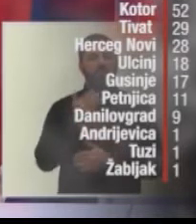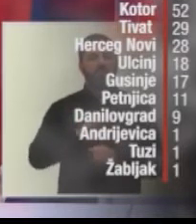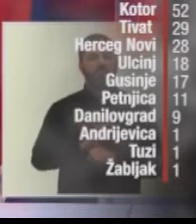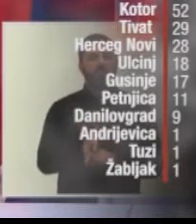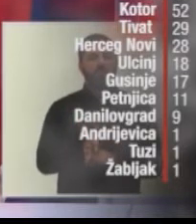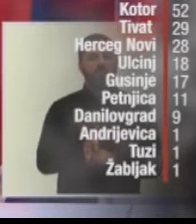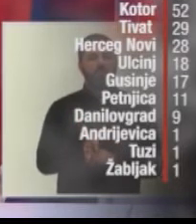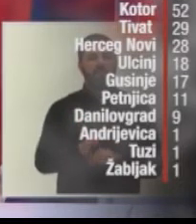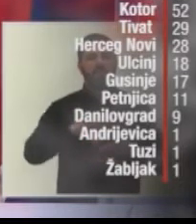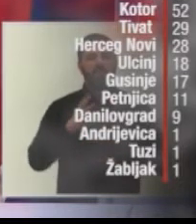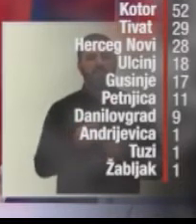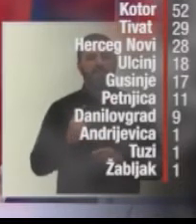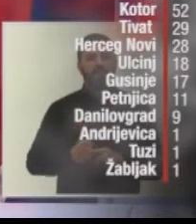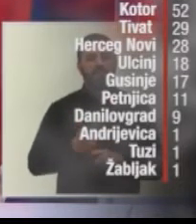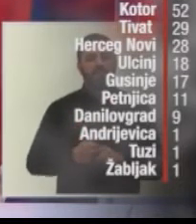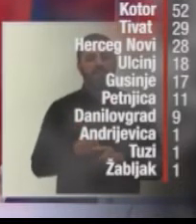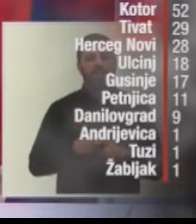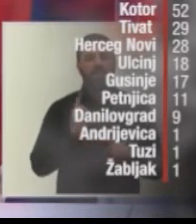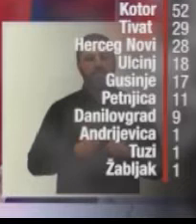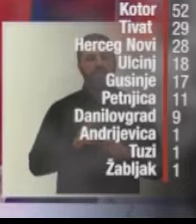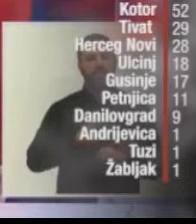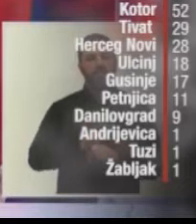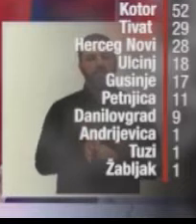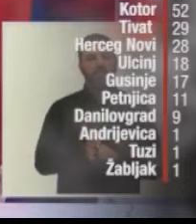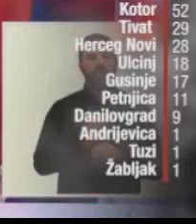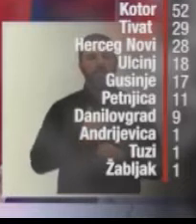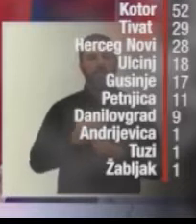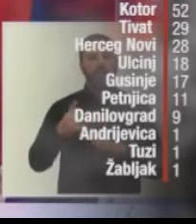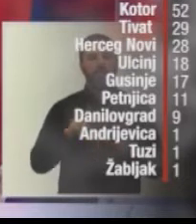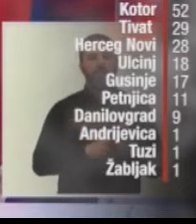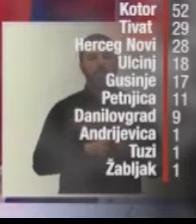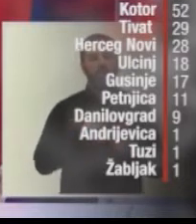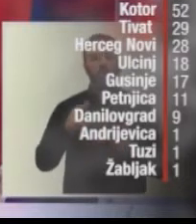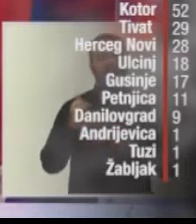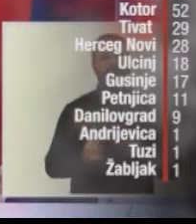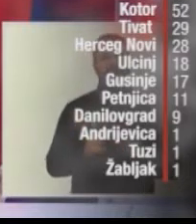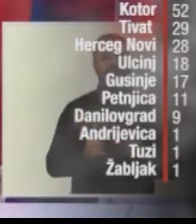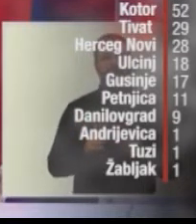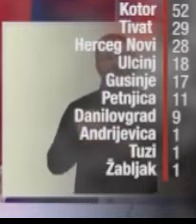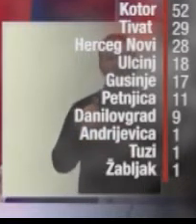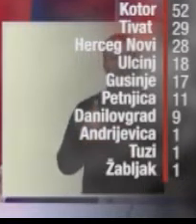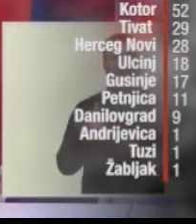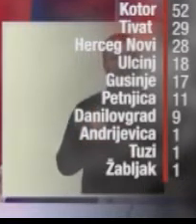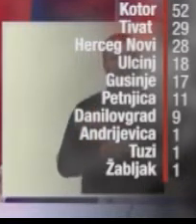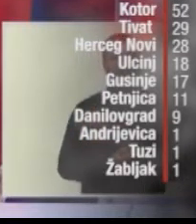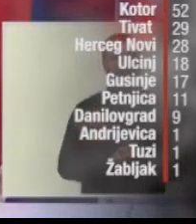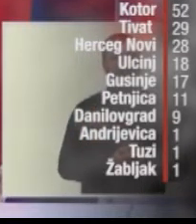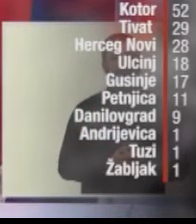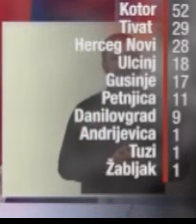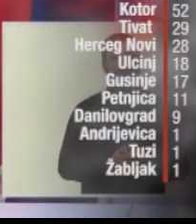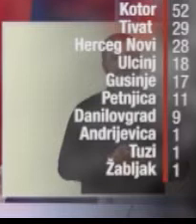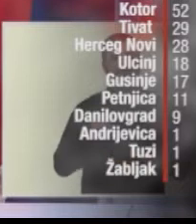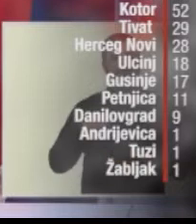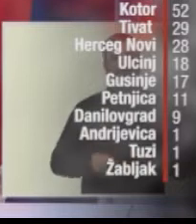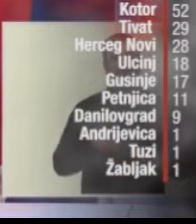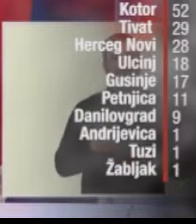koronavirusa, tako da je ukupan broj potvrđenih smrtnih slučajeva od početka juna pa do današnjeg dana 16.